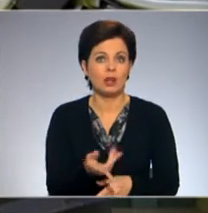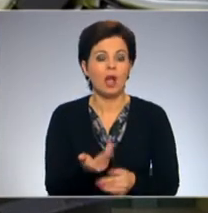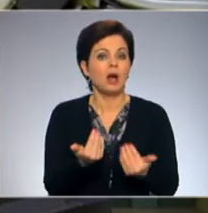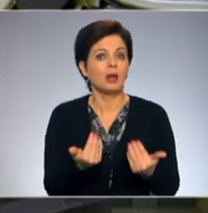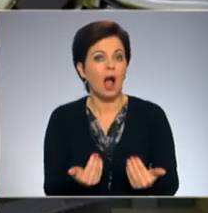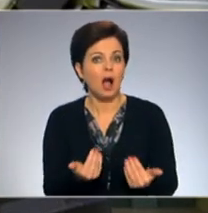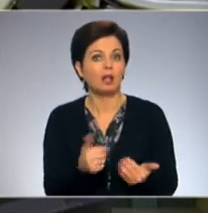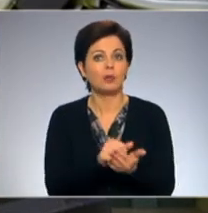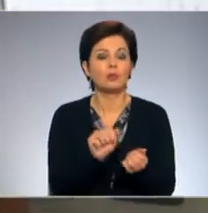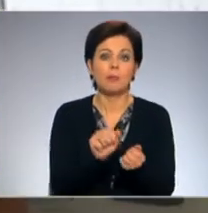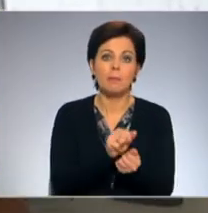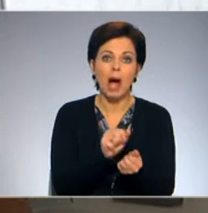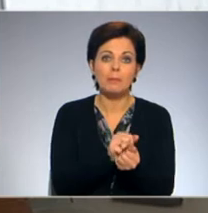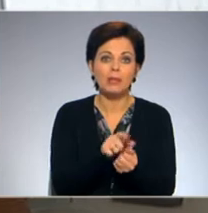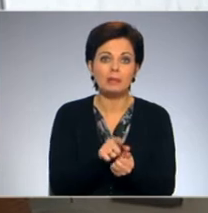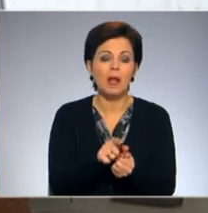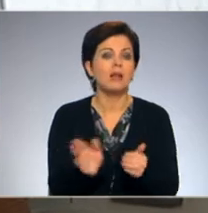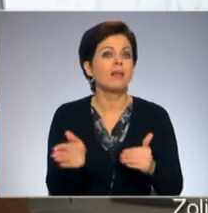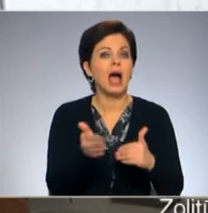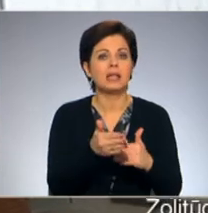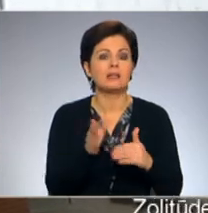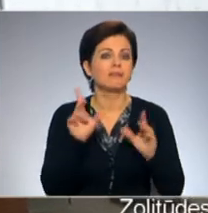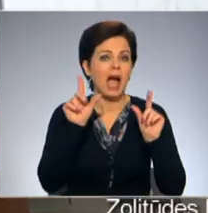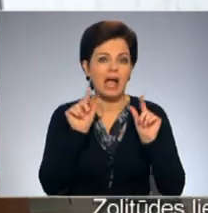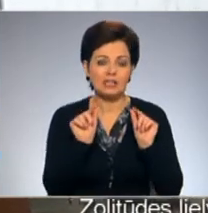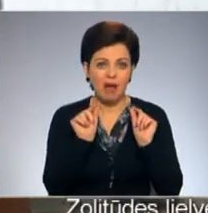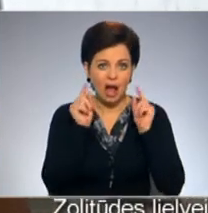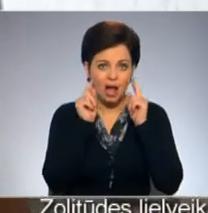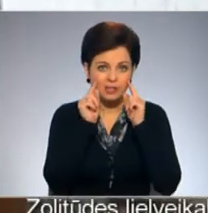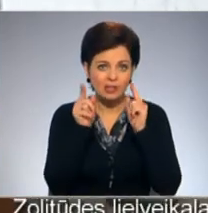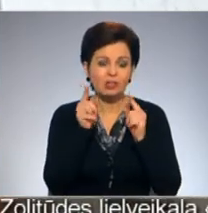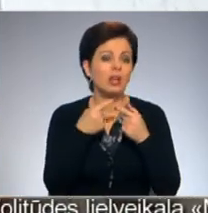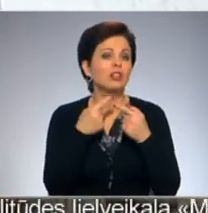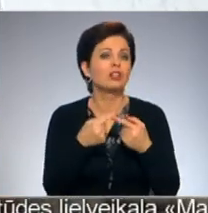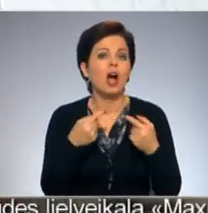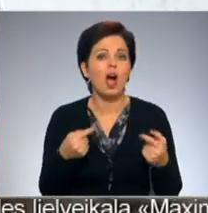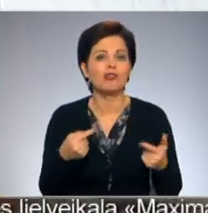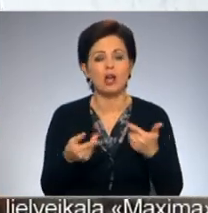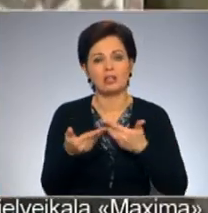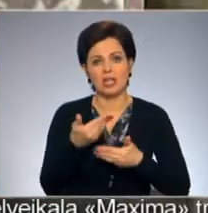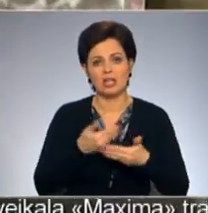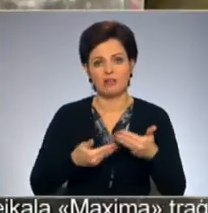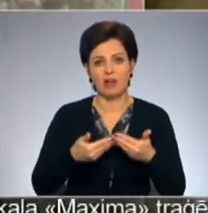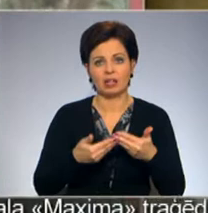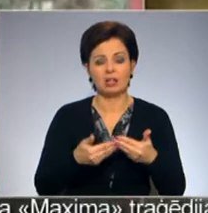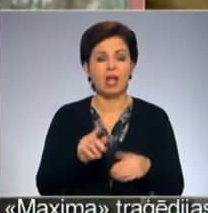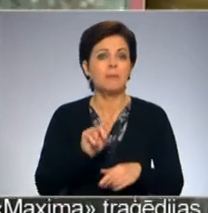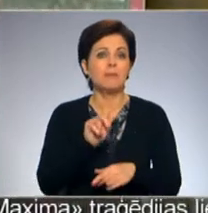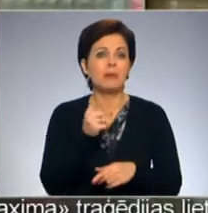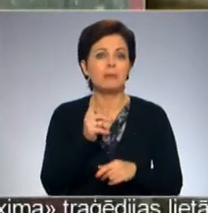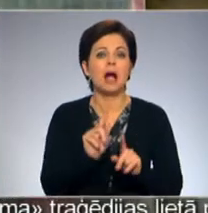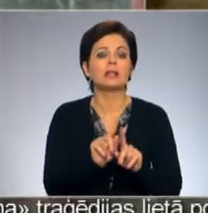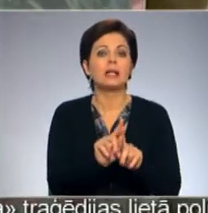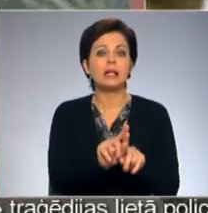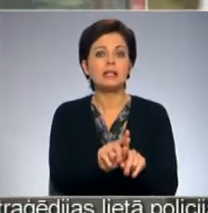Reāli varbūt uz papīra vai kā? Neaizvērsim acis, ka ir dažādi invalīdi. Ir dažādi. Viņš pirmkārt līdz